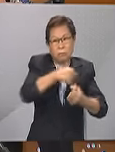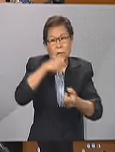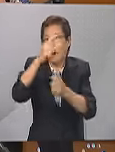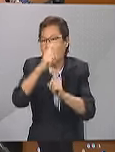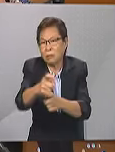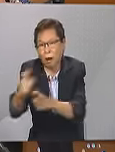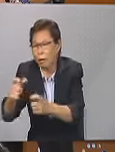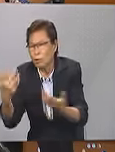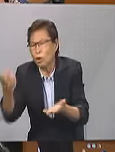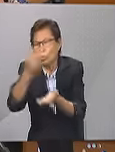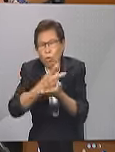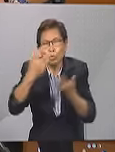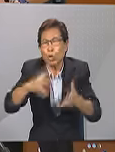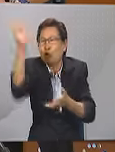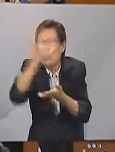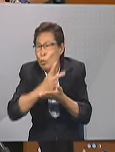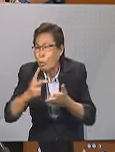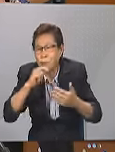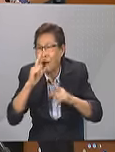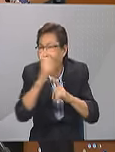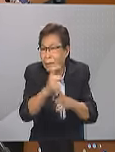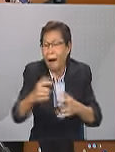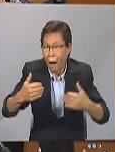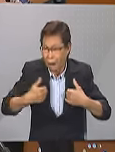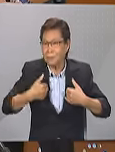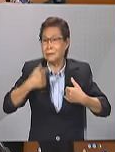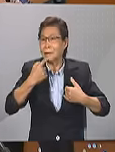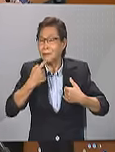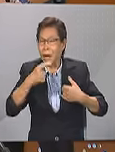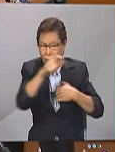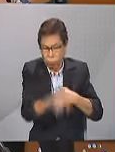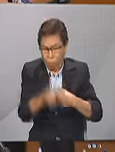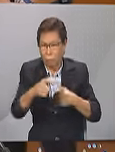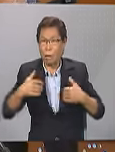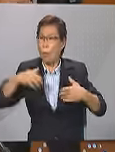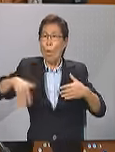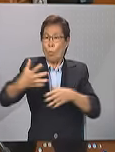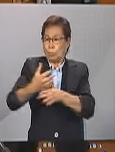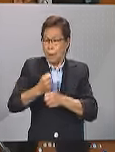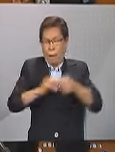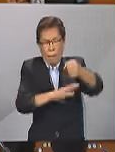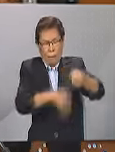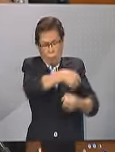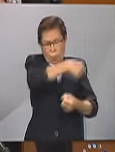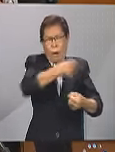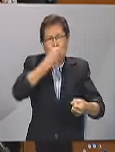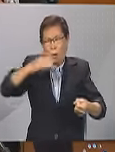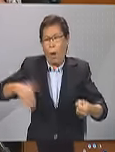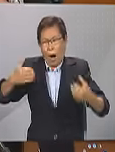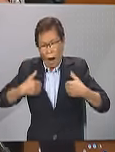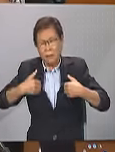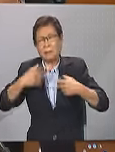tidak diabaikan walaupun setelah dua minggu ada yang kate masih tak dapat lagi bakuba kanan dan ada juga yang